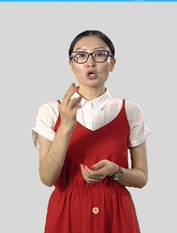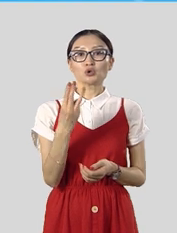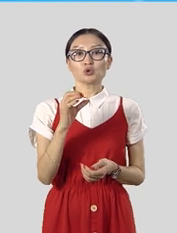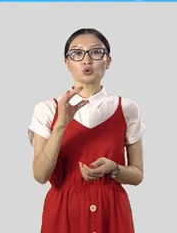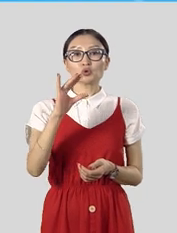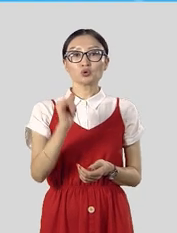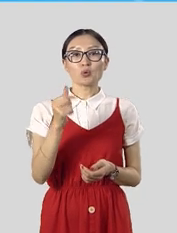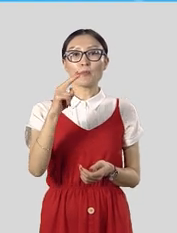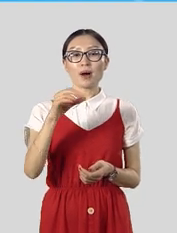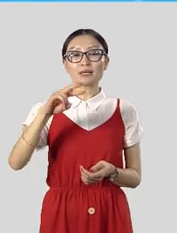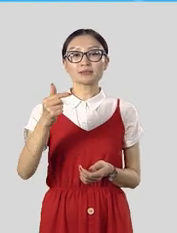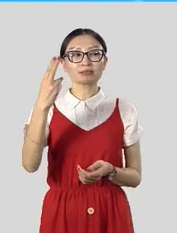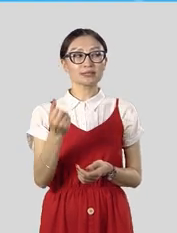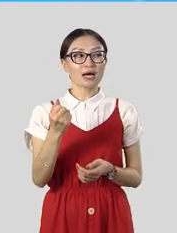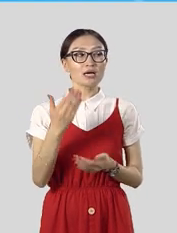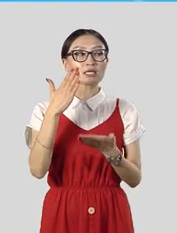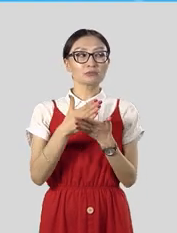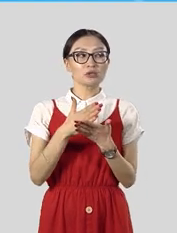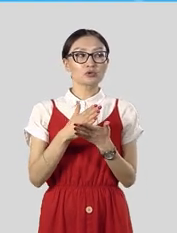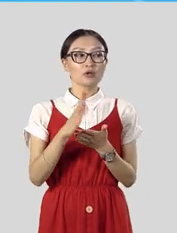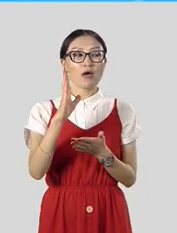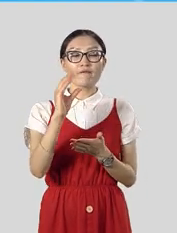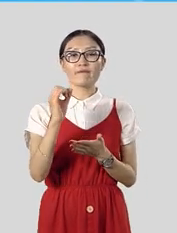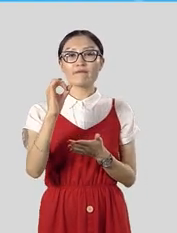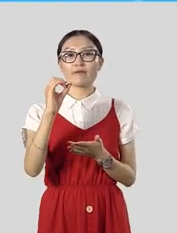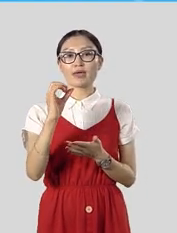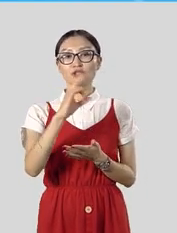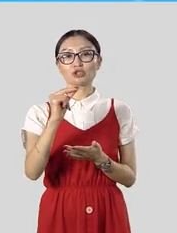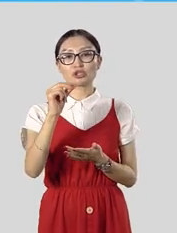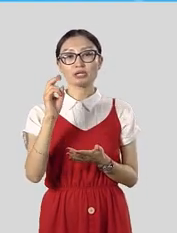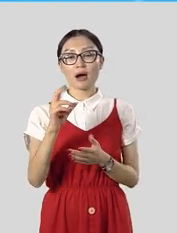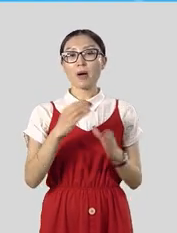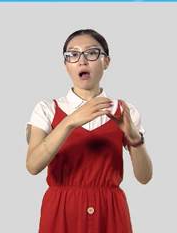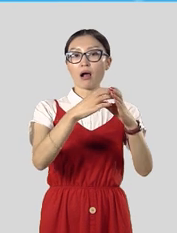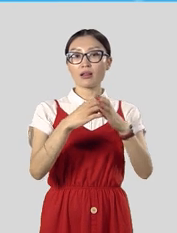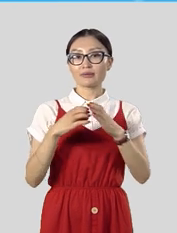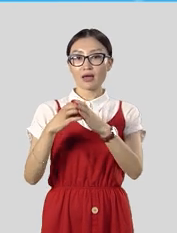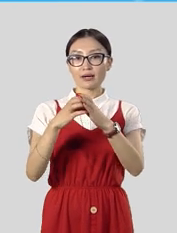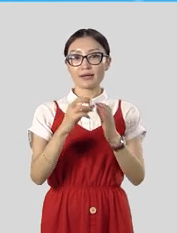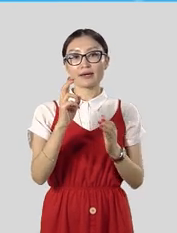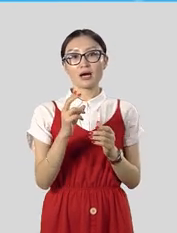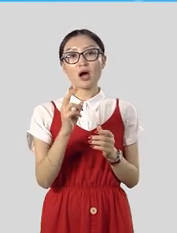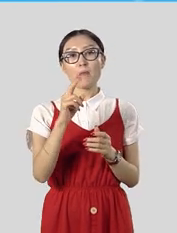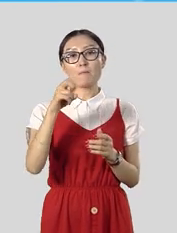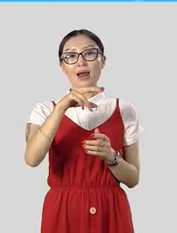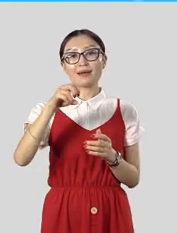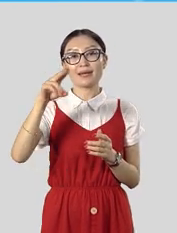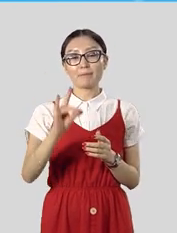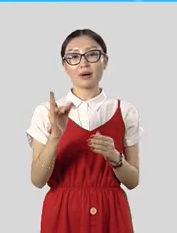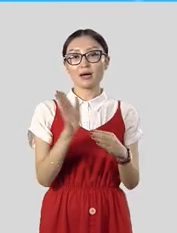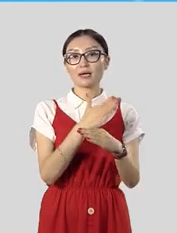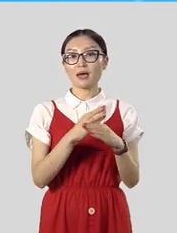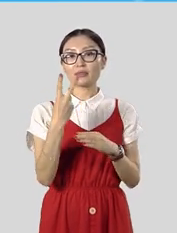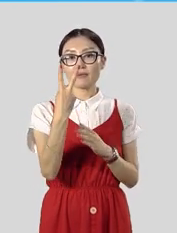Щупальца коралловых полипов расположены венчиком. Колониальные коралловые полипы подразделяются